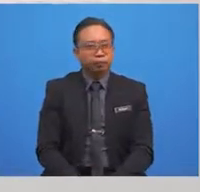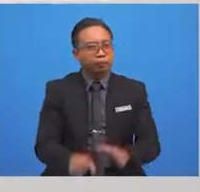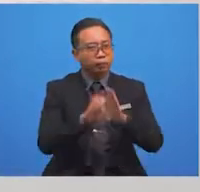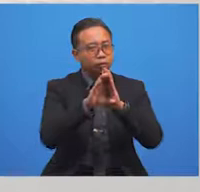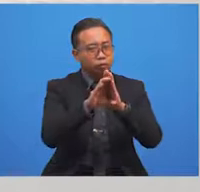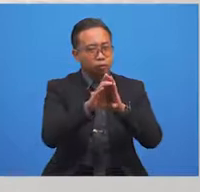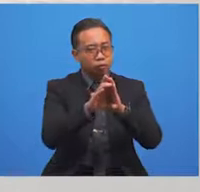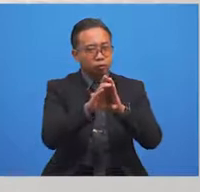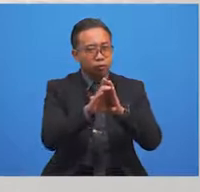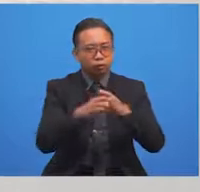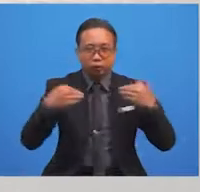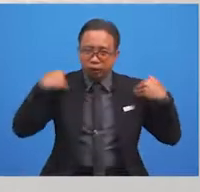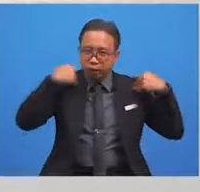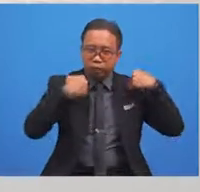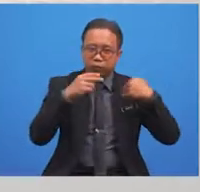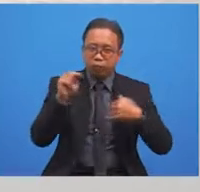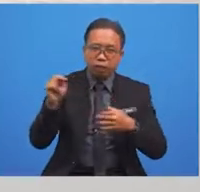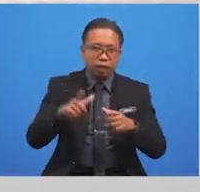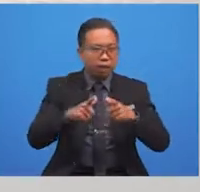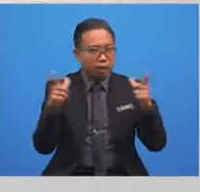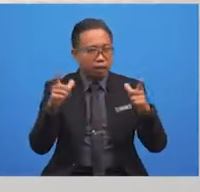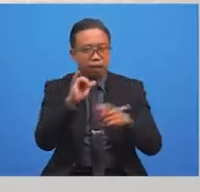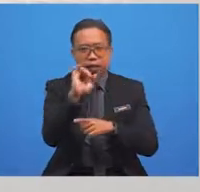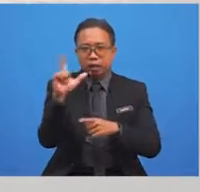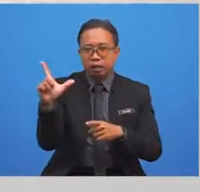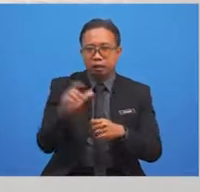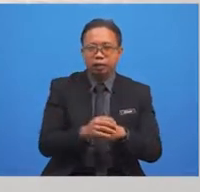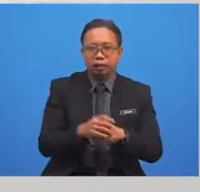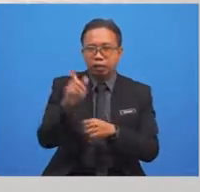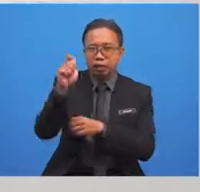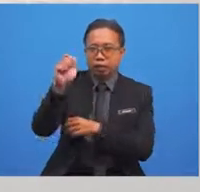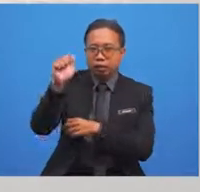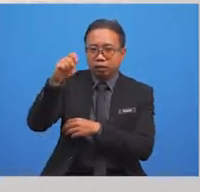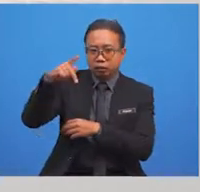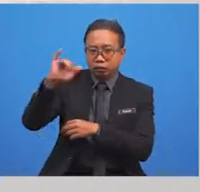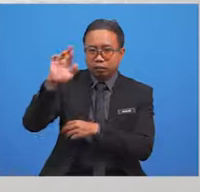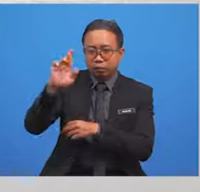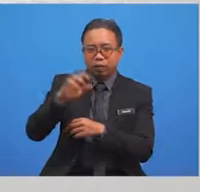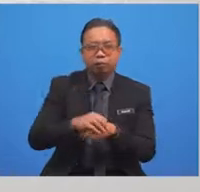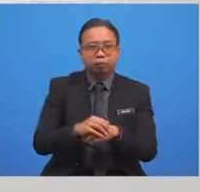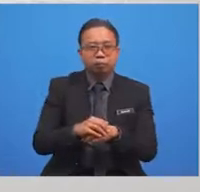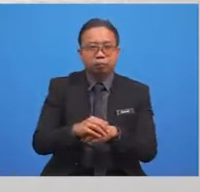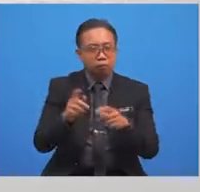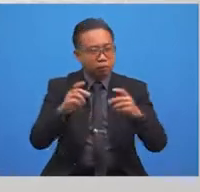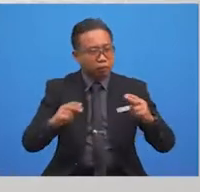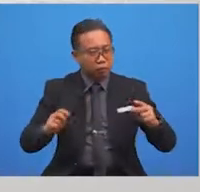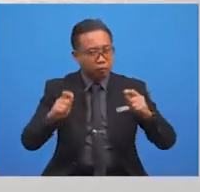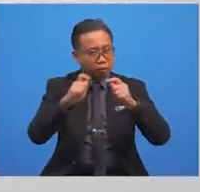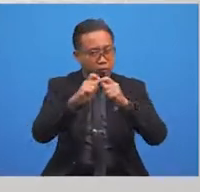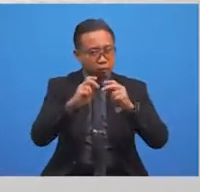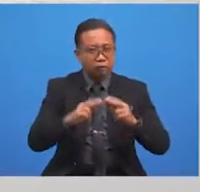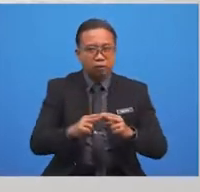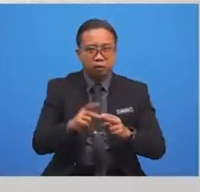Contoh hidupan yang berikutnya ialah tapir. Populasi tapir adalah